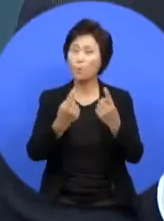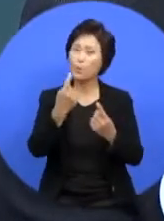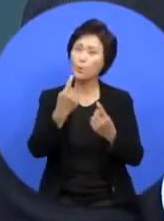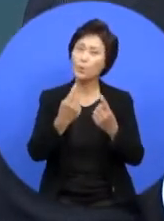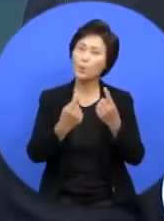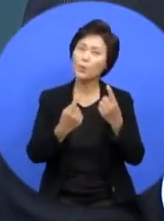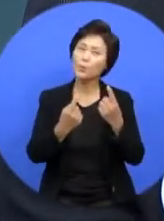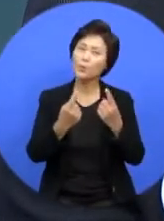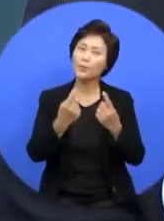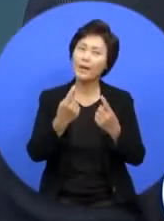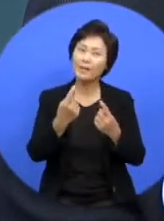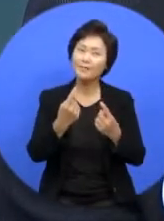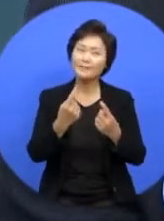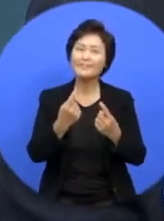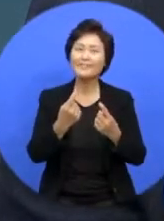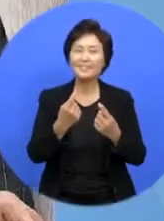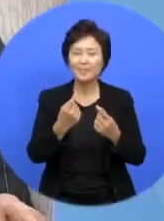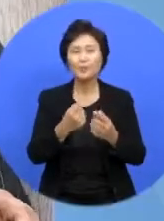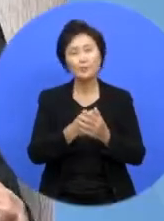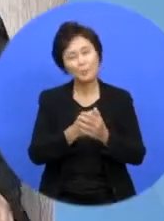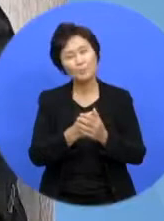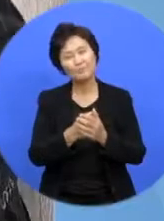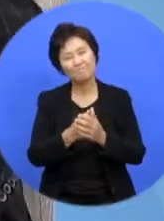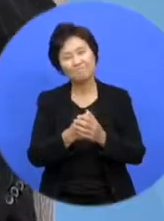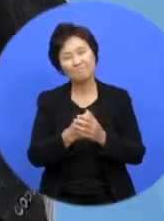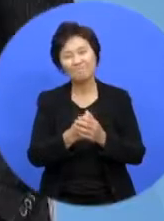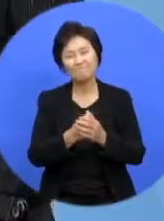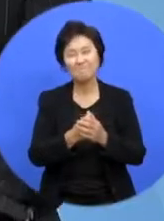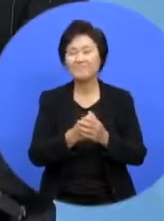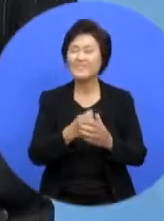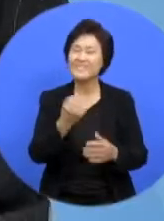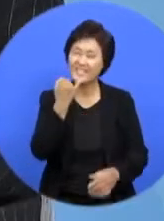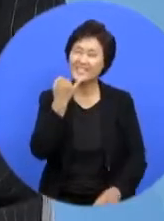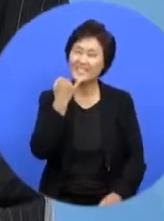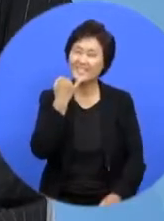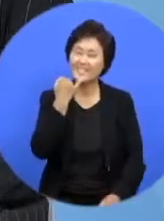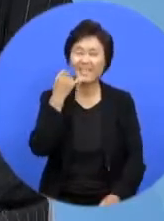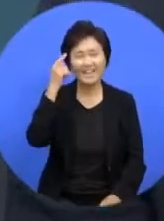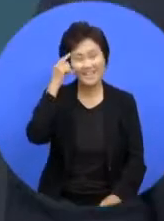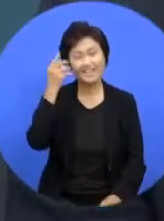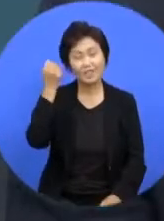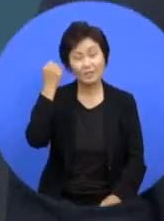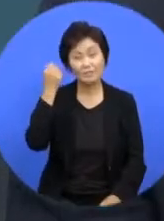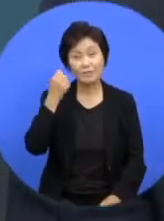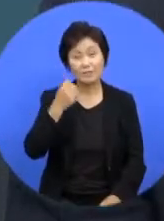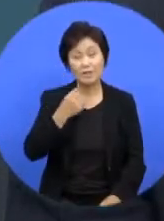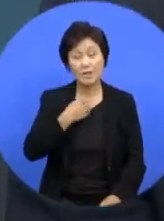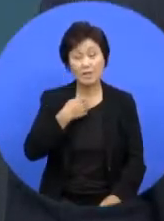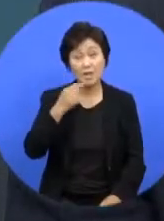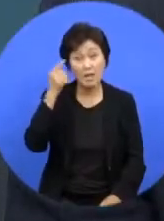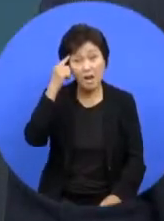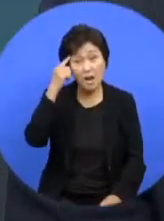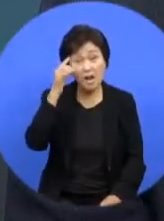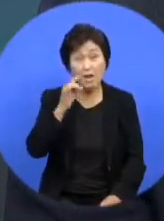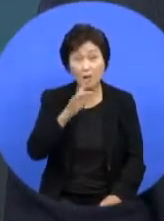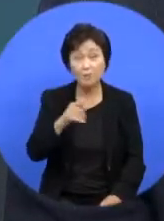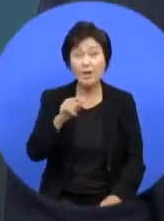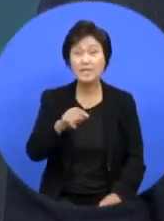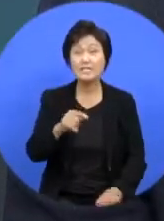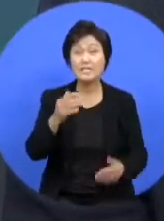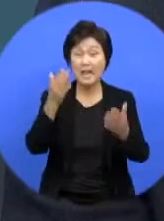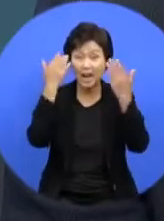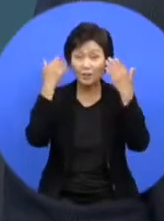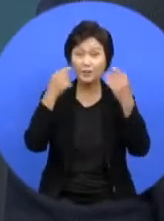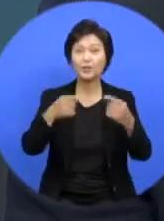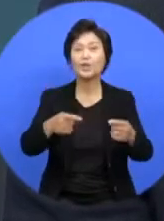훨씬 괜찮았던 것 같아요. 아, 그래요? 제가 제 의지로만 이 학교를 오게 된 게 아니고